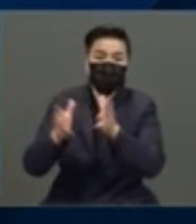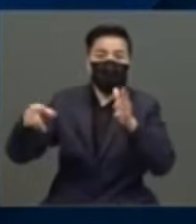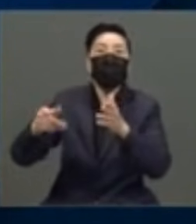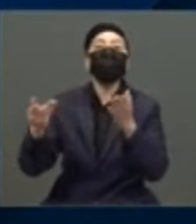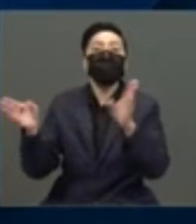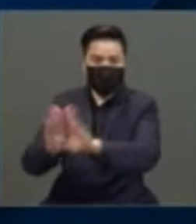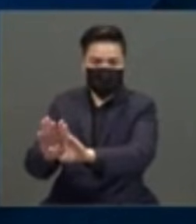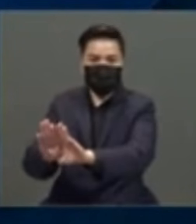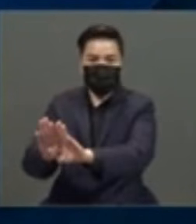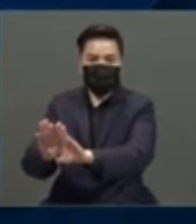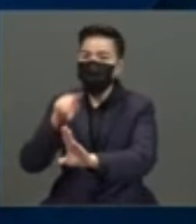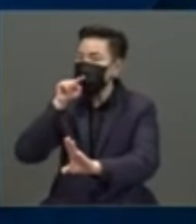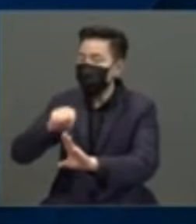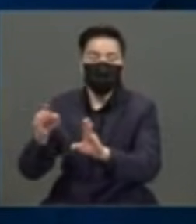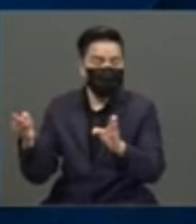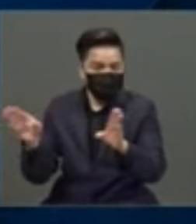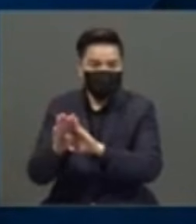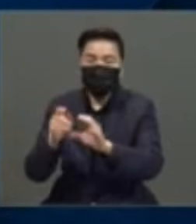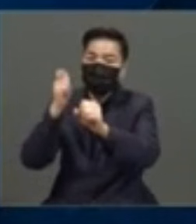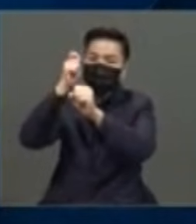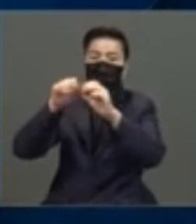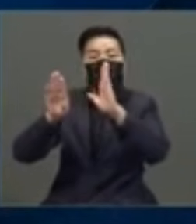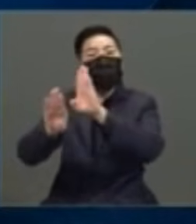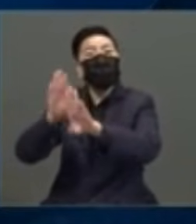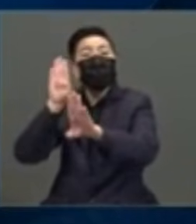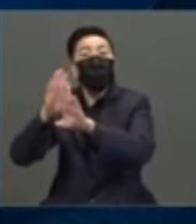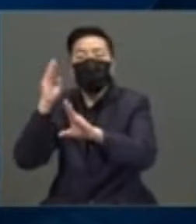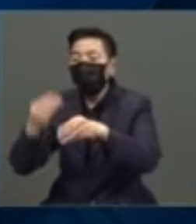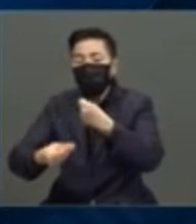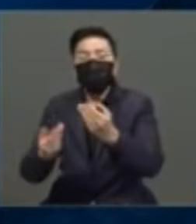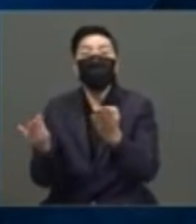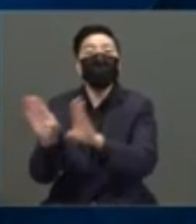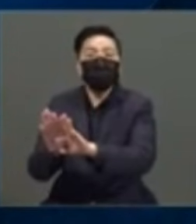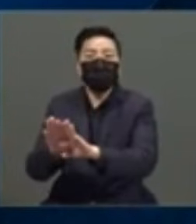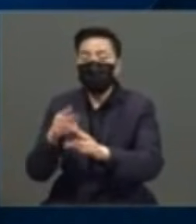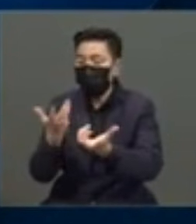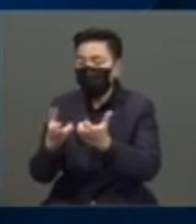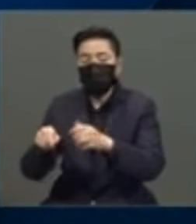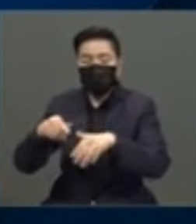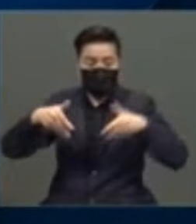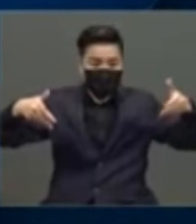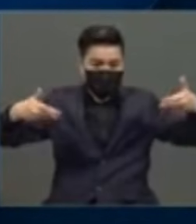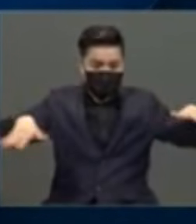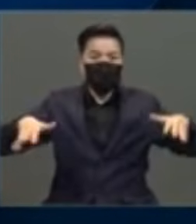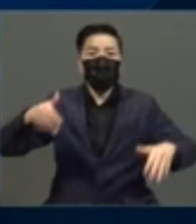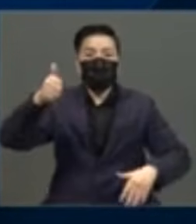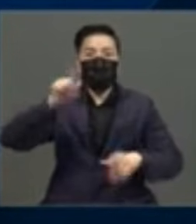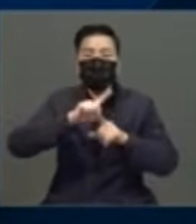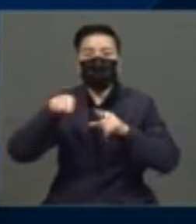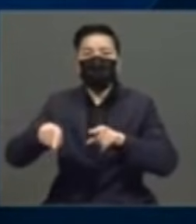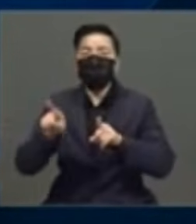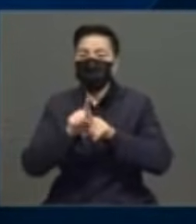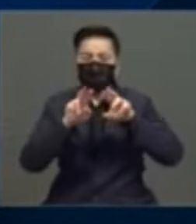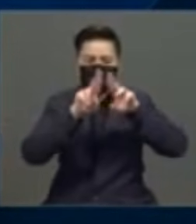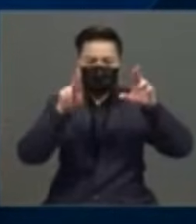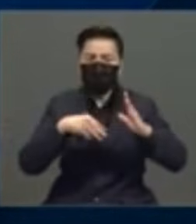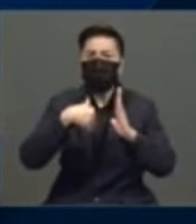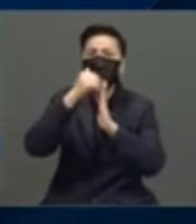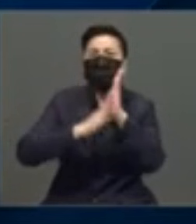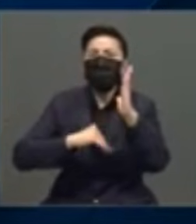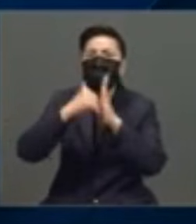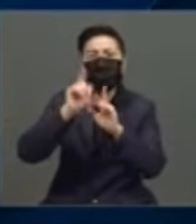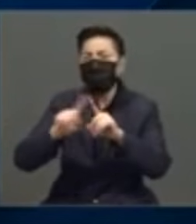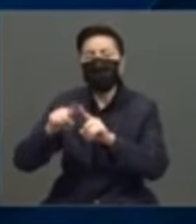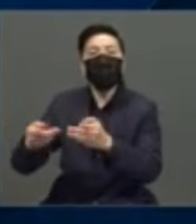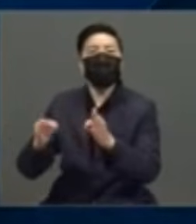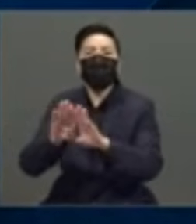นั้นก็ปิดด้วยเหมือนกันครับนะครับจะไปเปิดได้นอกห้างกลุ่มร้านค้าเล็กๆย่